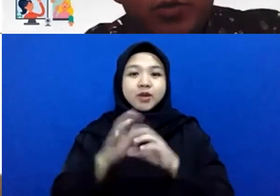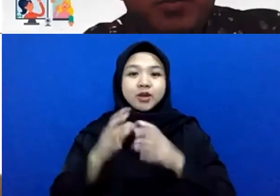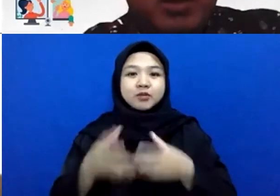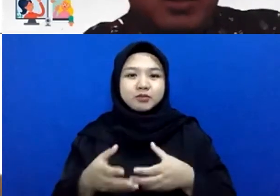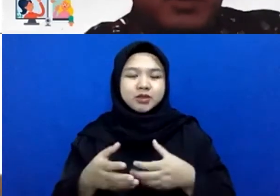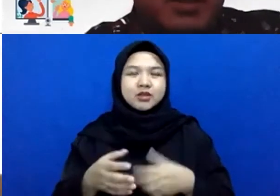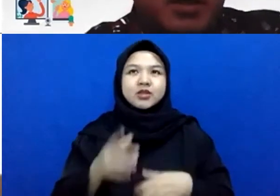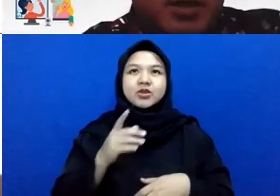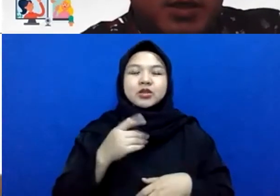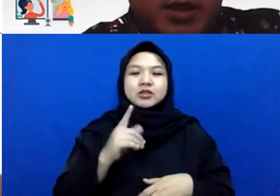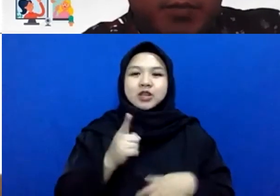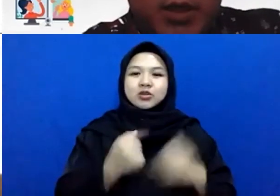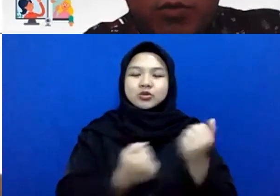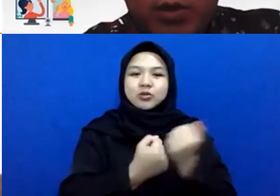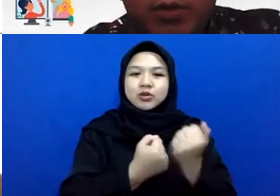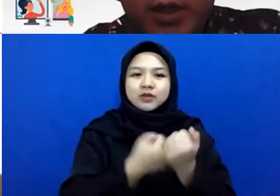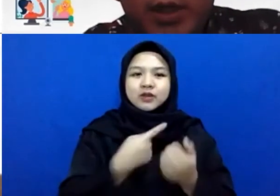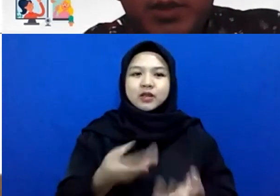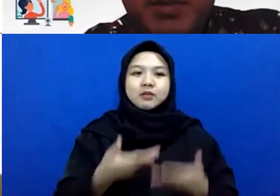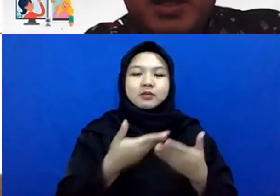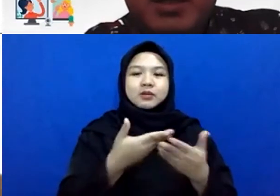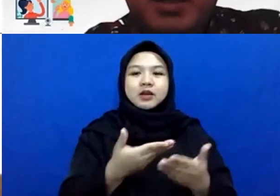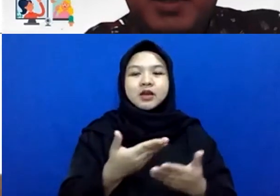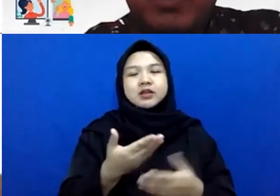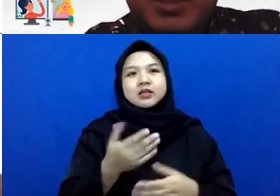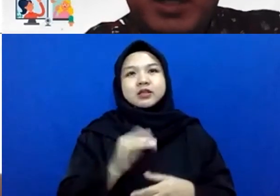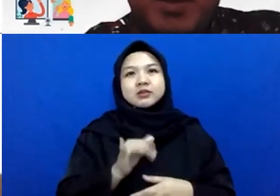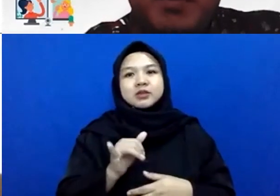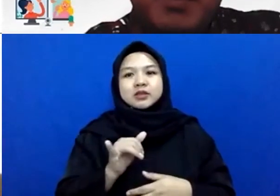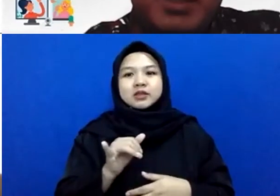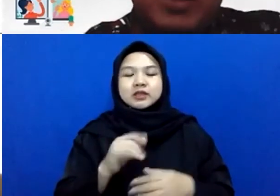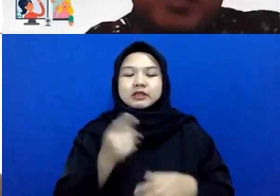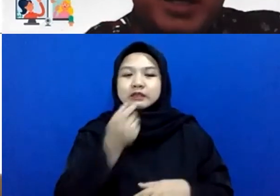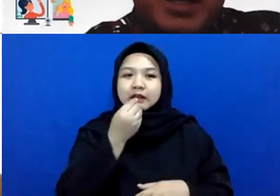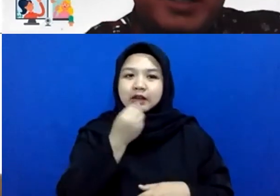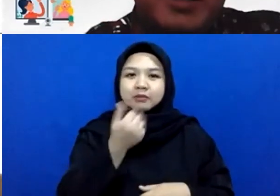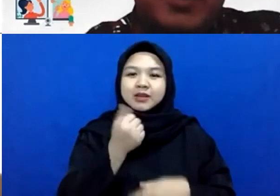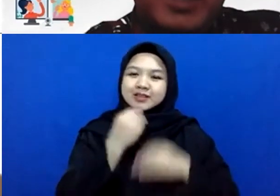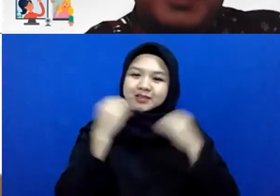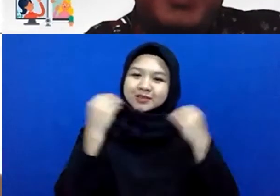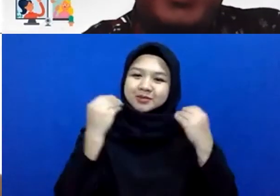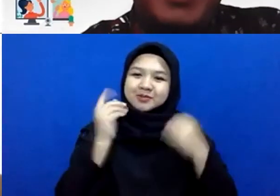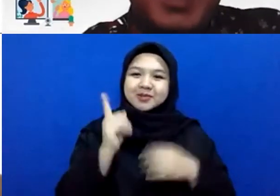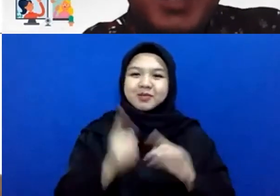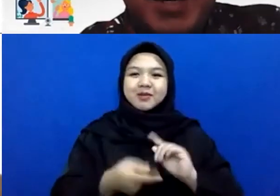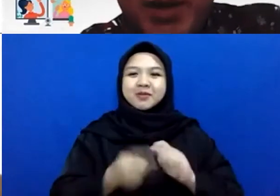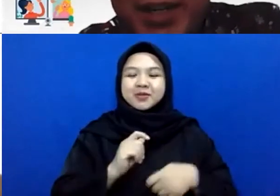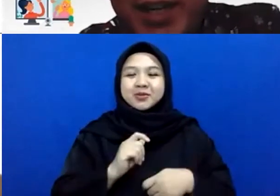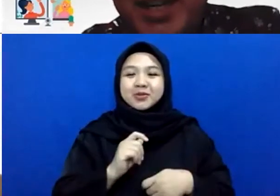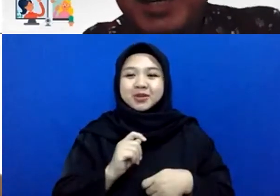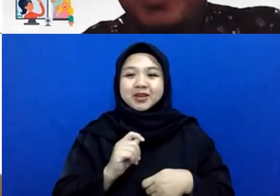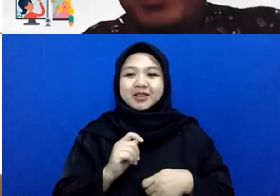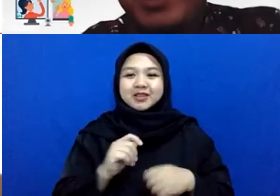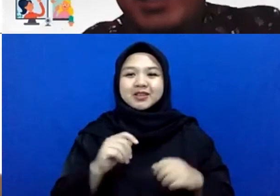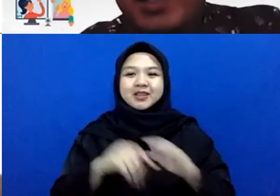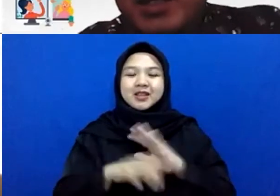satu suportifnya kita berikan gula-gula lah, minimal snack supaya mereka bisa tersenyum karena tugas dia itu di lembaga.